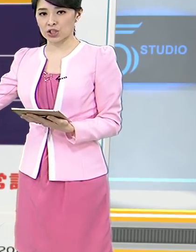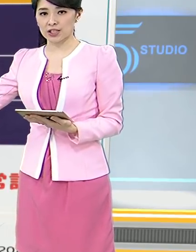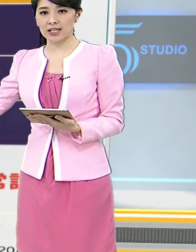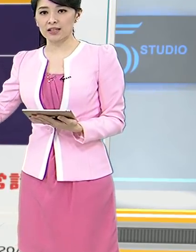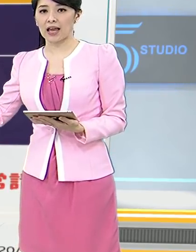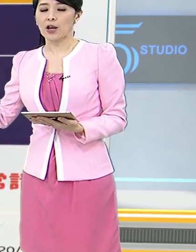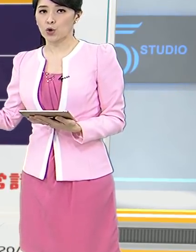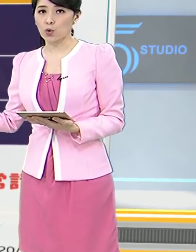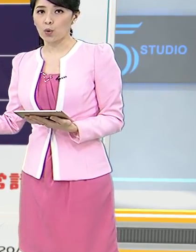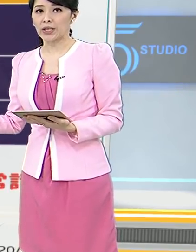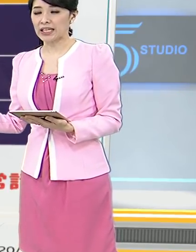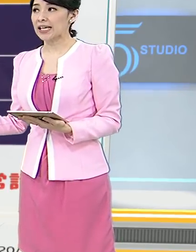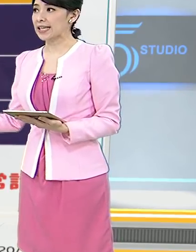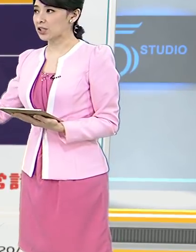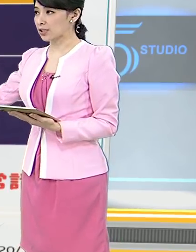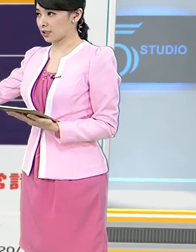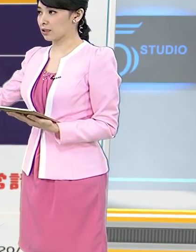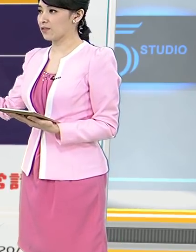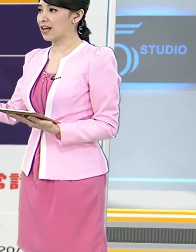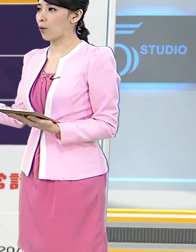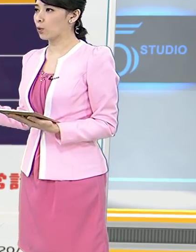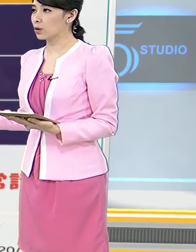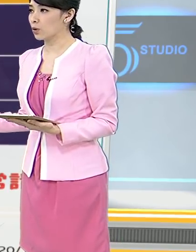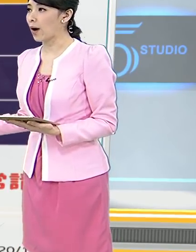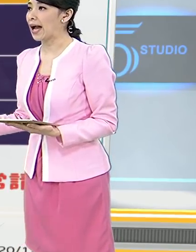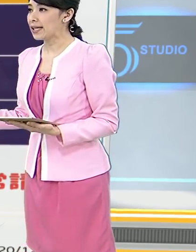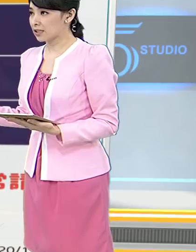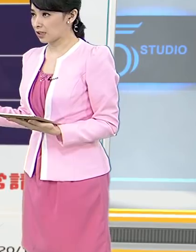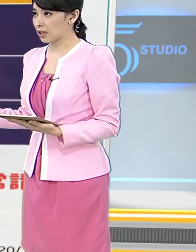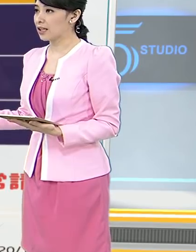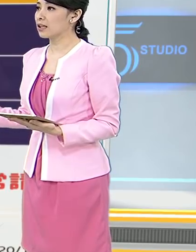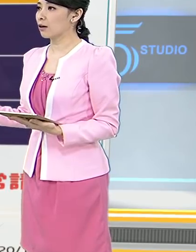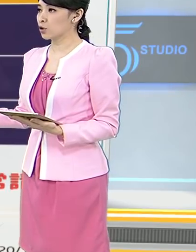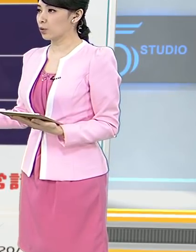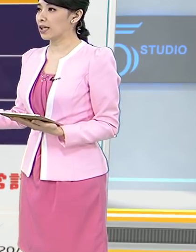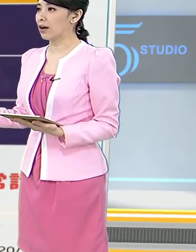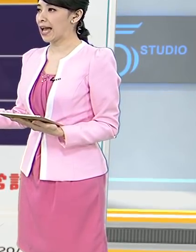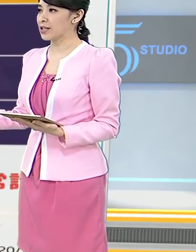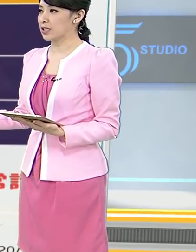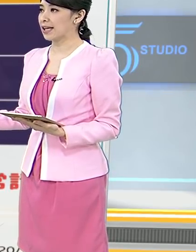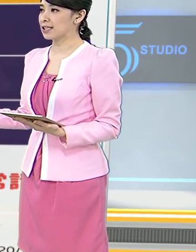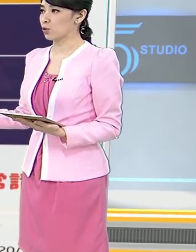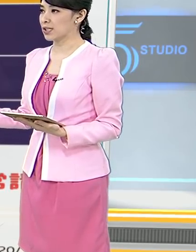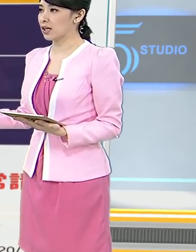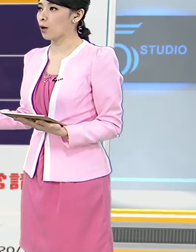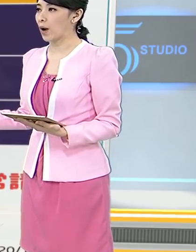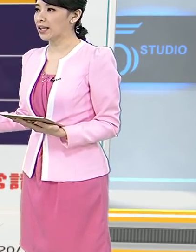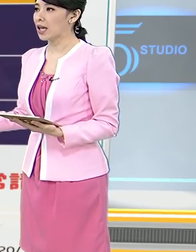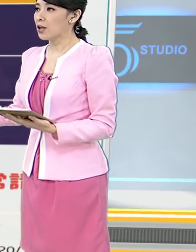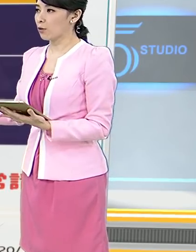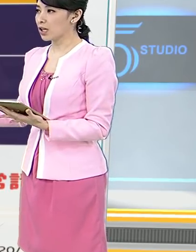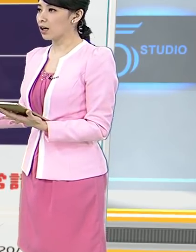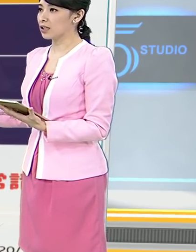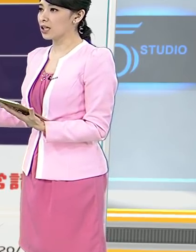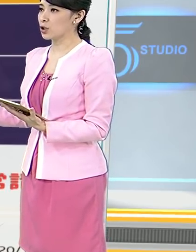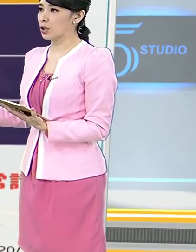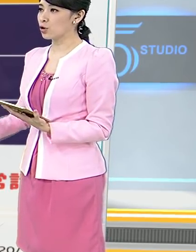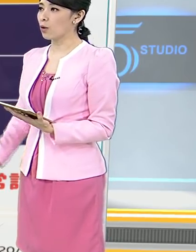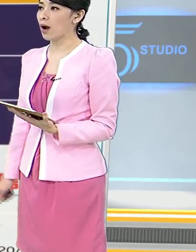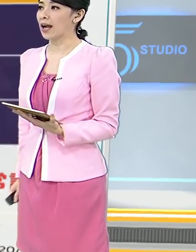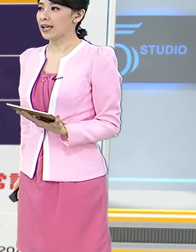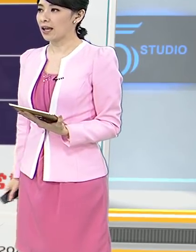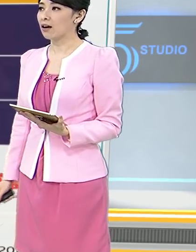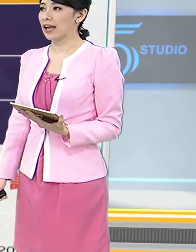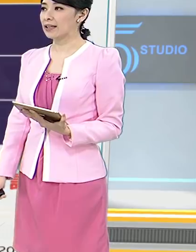几个时间点，如果您也在这几个地方来活动的话，请您要注意，要开始来自主健康管理，有任何的异常